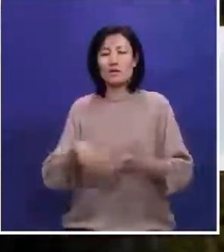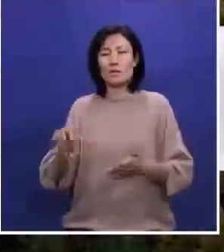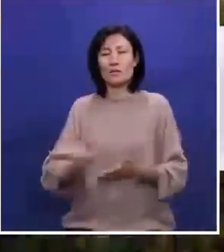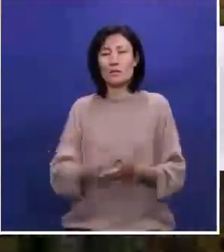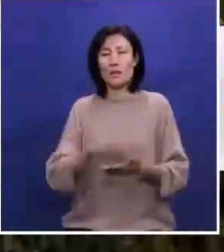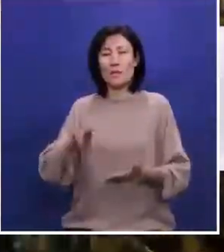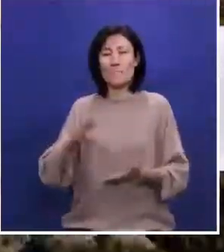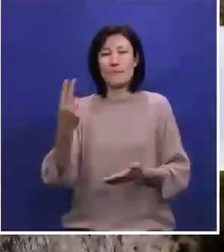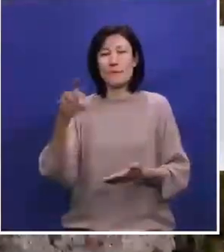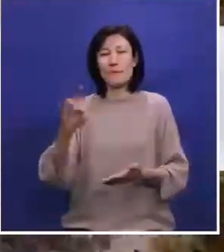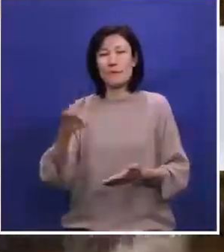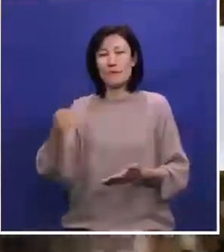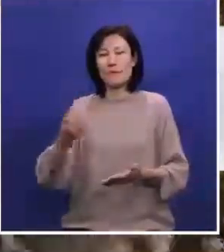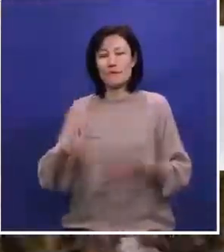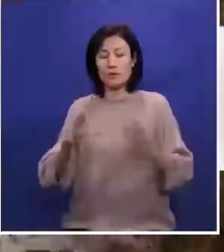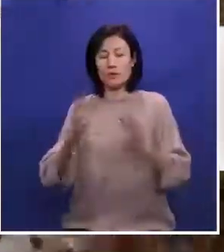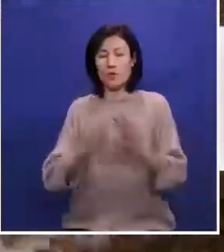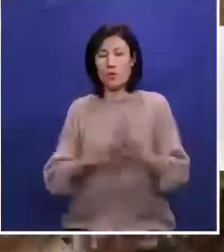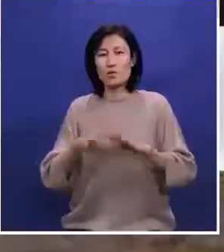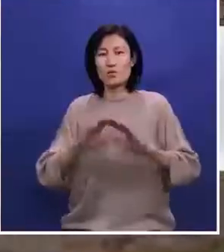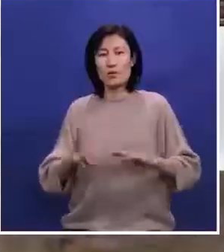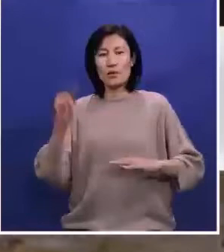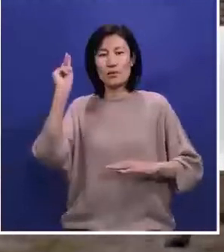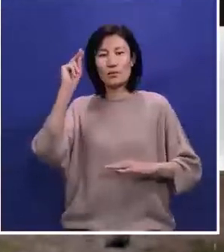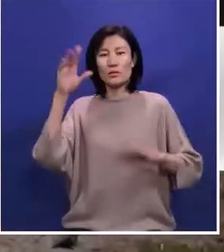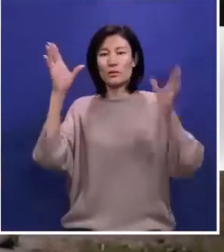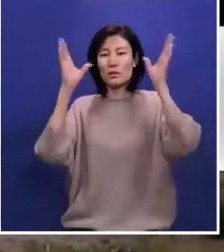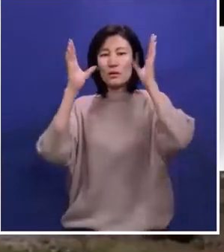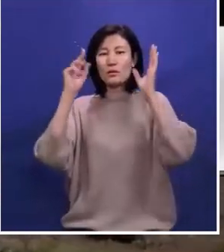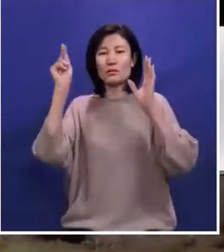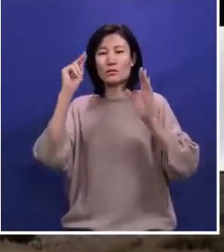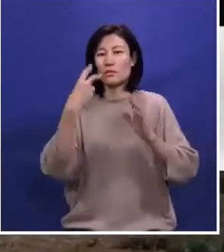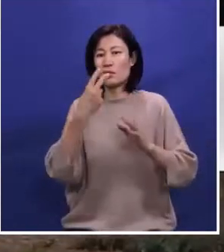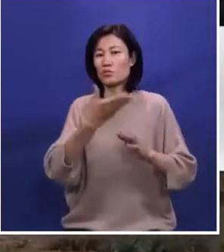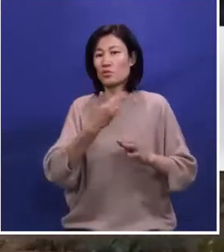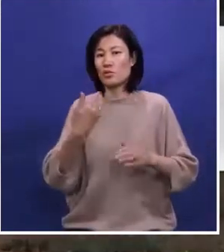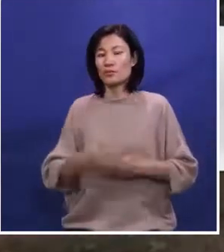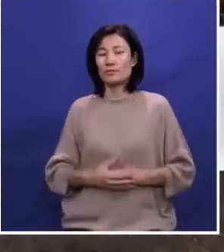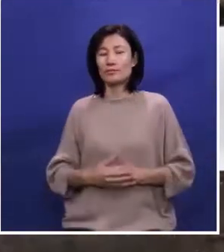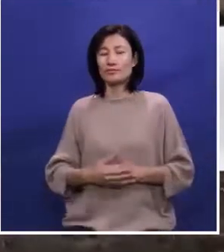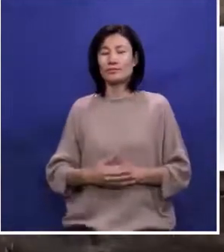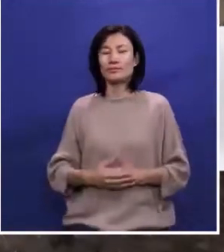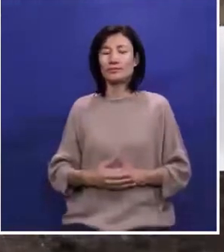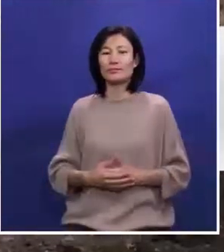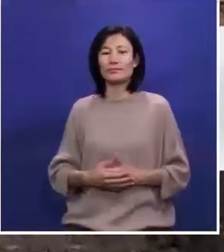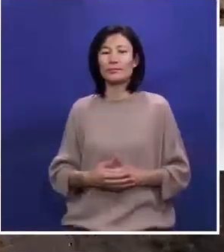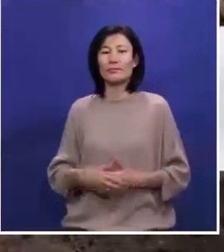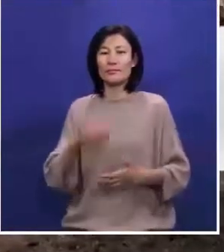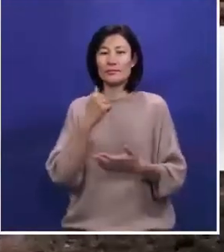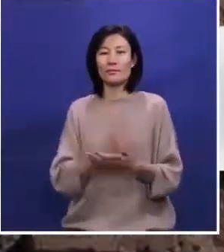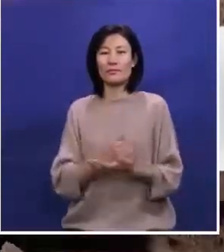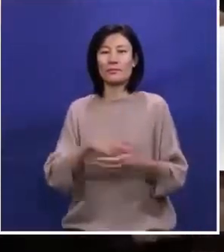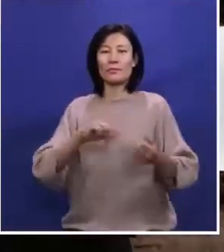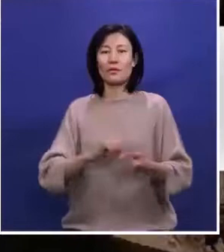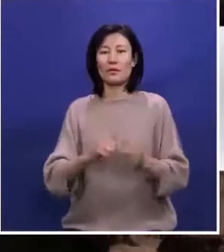құжыралы медресе бар, 400 шәкіртке лайықталған. Бірақ қаңырап қараусыз тұр. Тіпті сол маңдағы таңбалы тастар